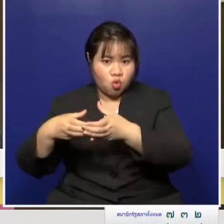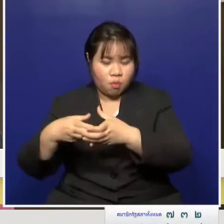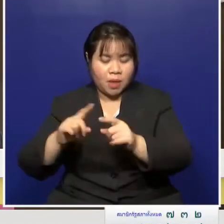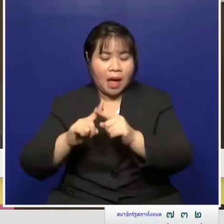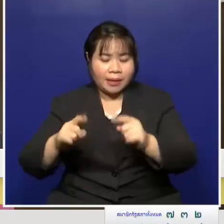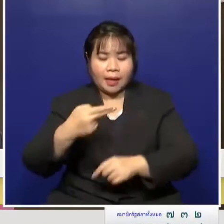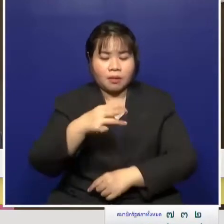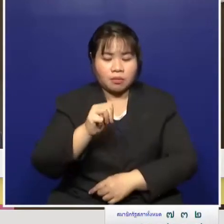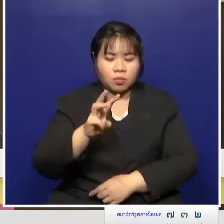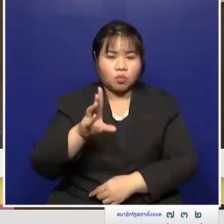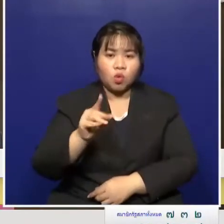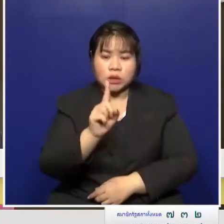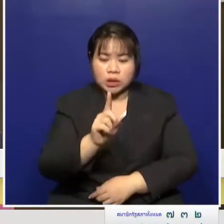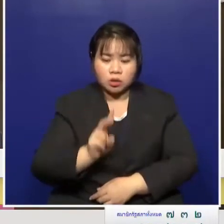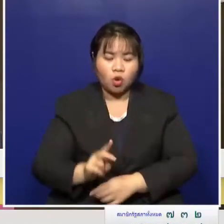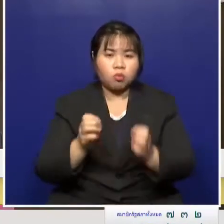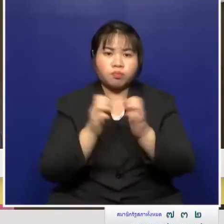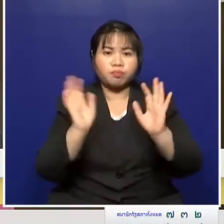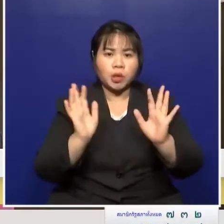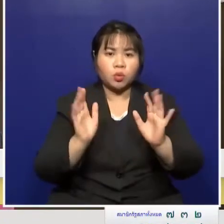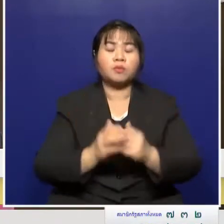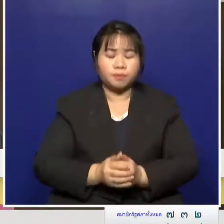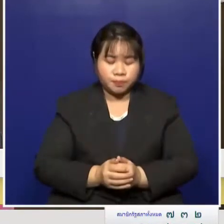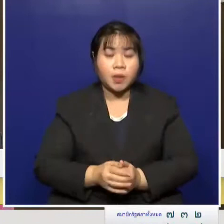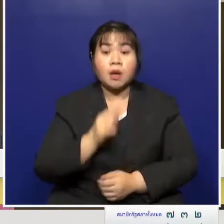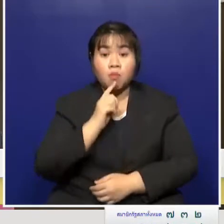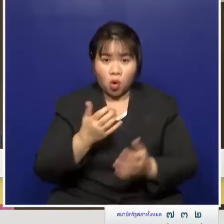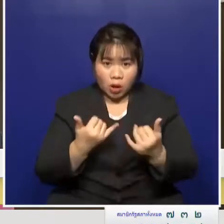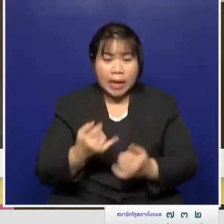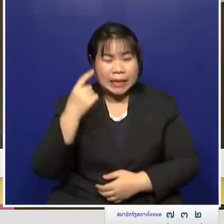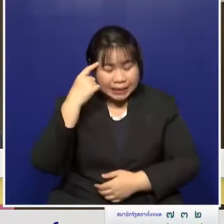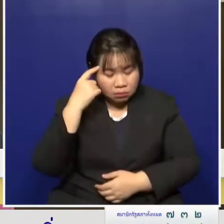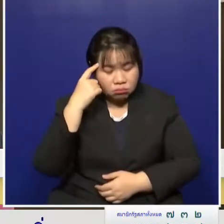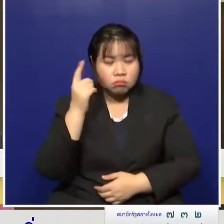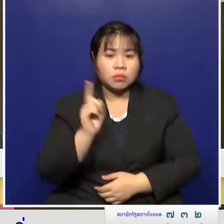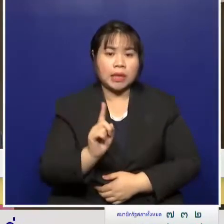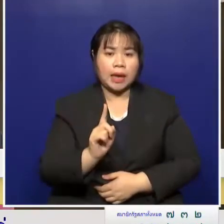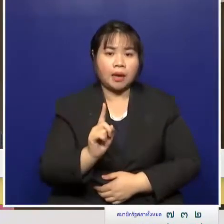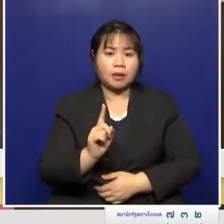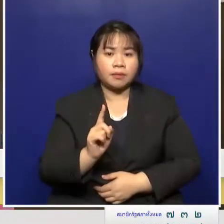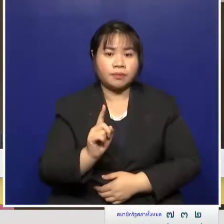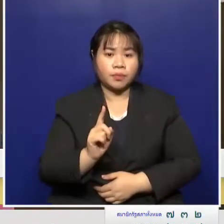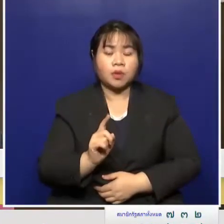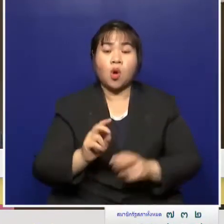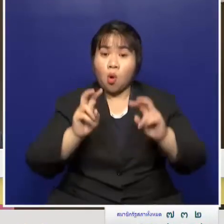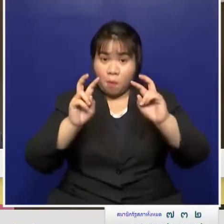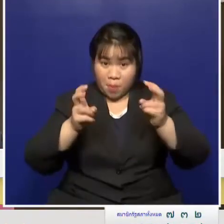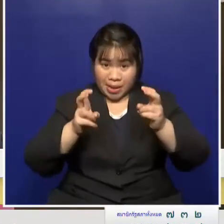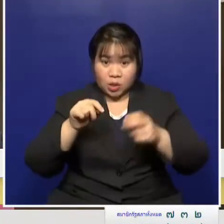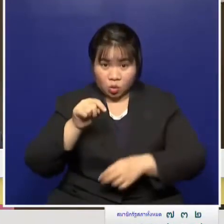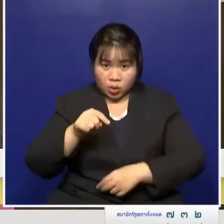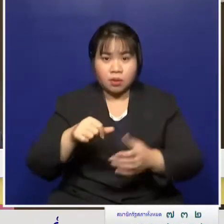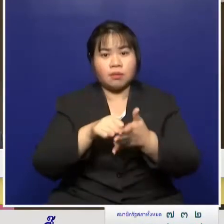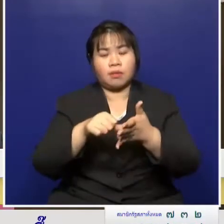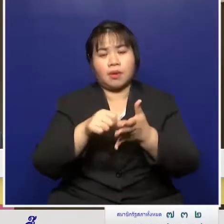ตะหมวด1หมวด2อย่างน้อยจึงเป็นสัญญาณสำคัญว่าประเด็นการ